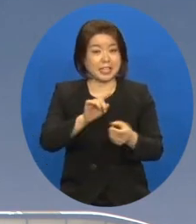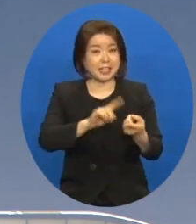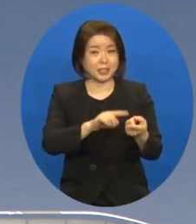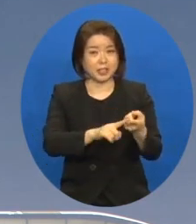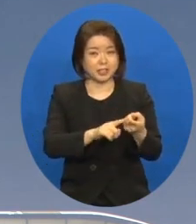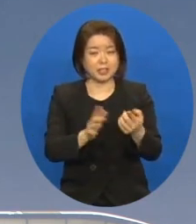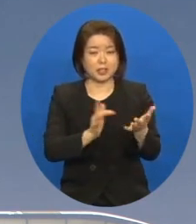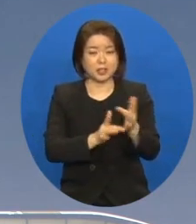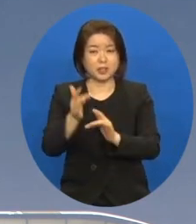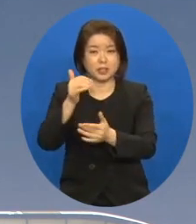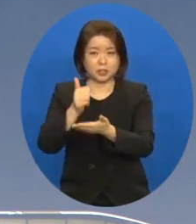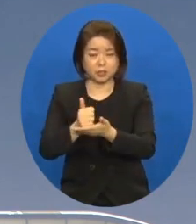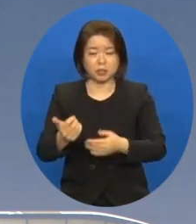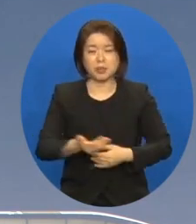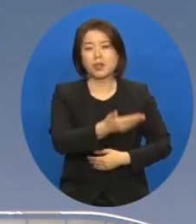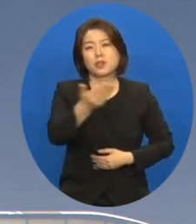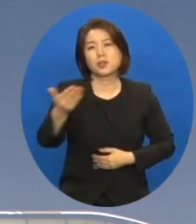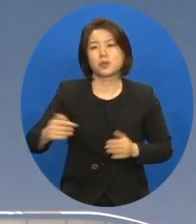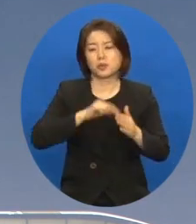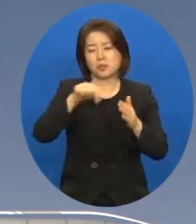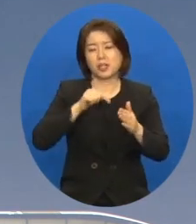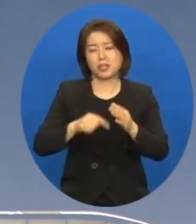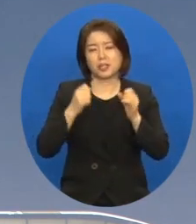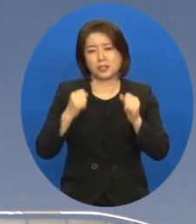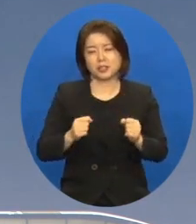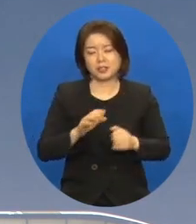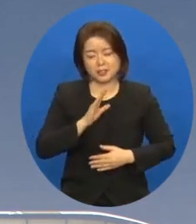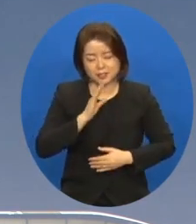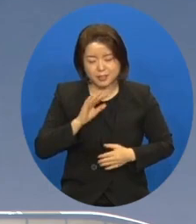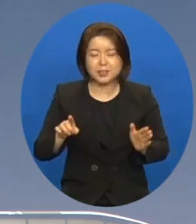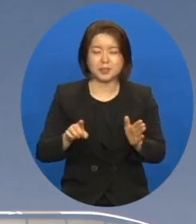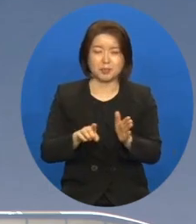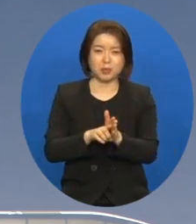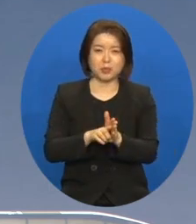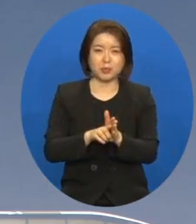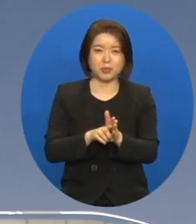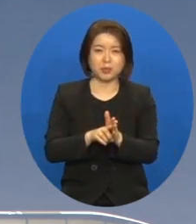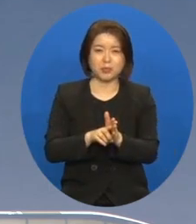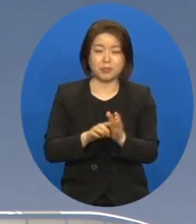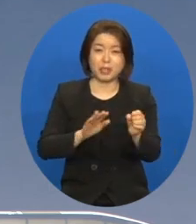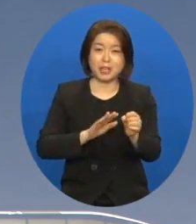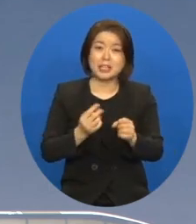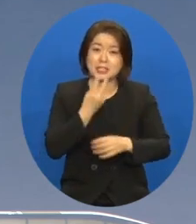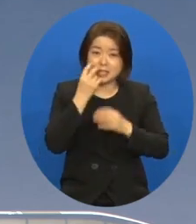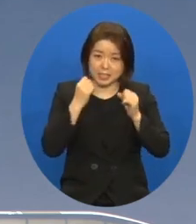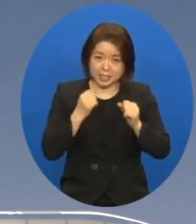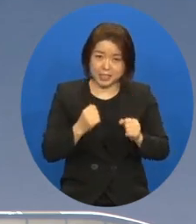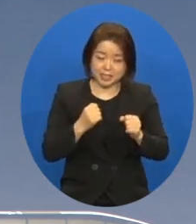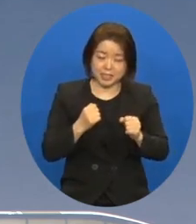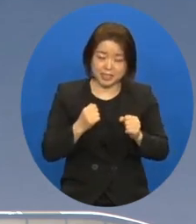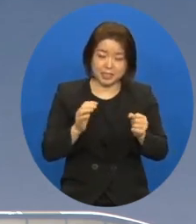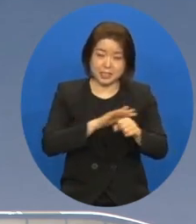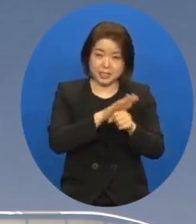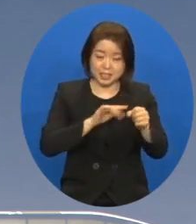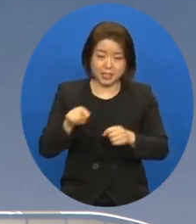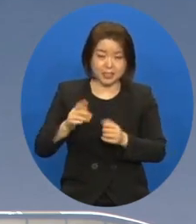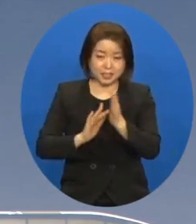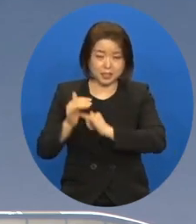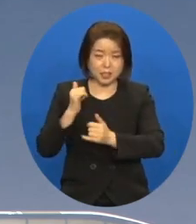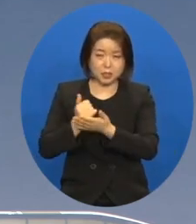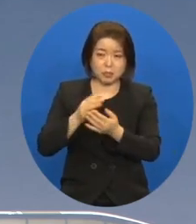자체이신 예수님께서 여러분 안에 계신 것을 진짜 믿고, 그리고 사랑이신 그 예수님을 정말